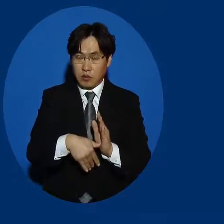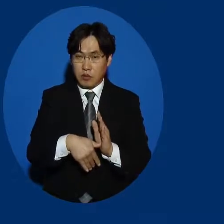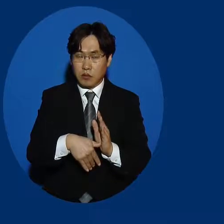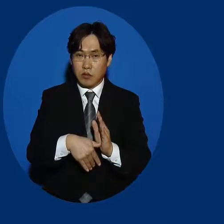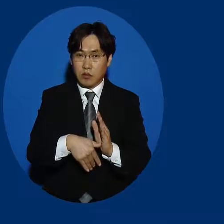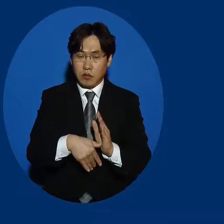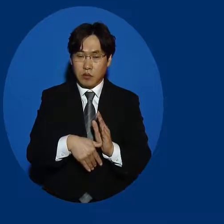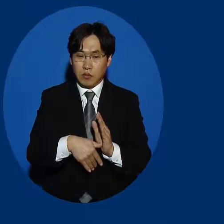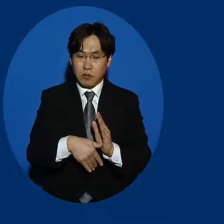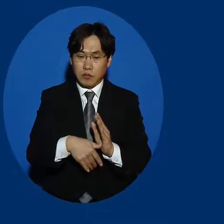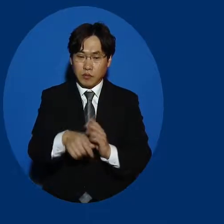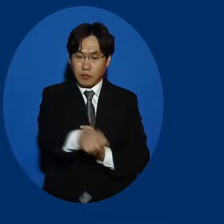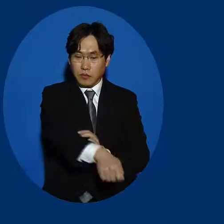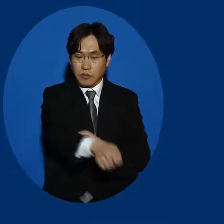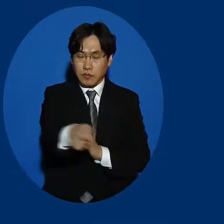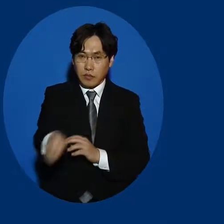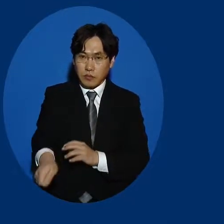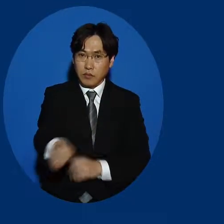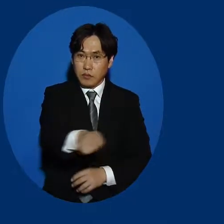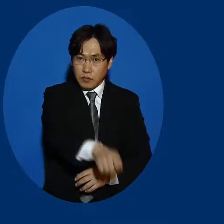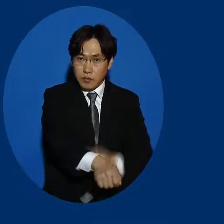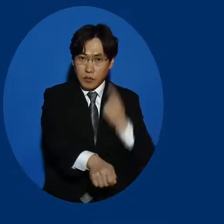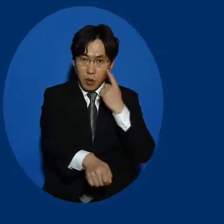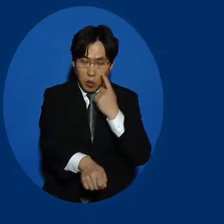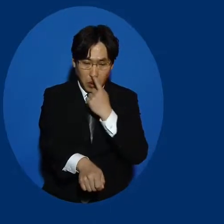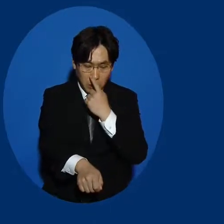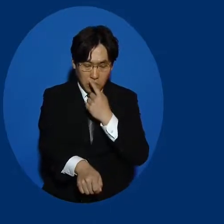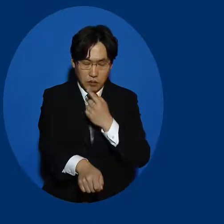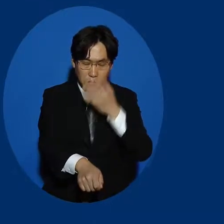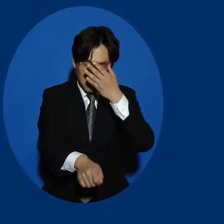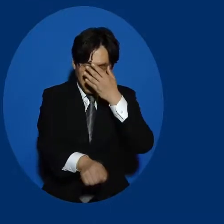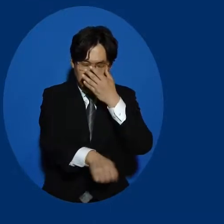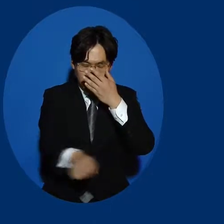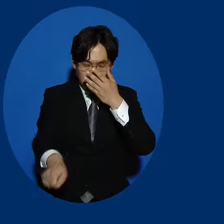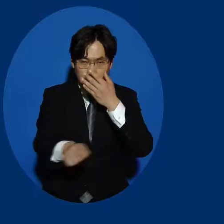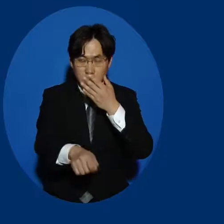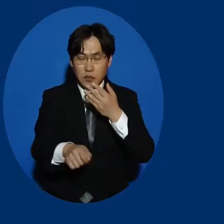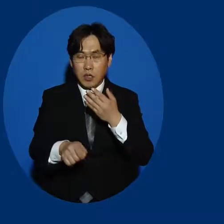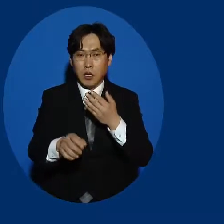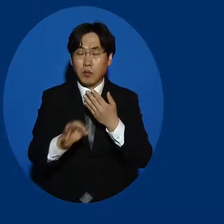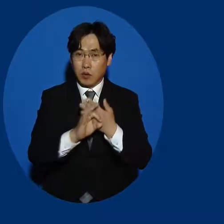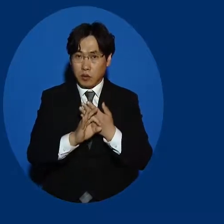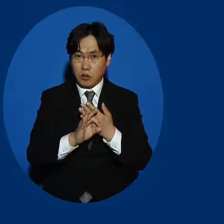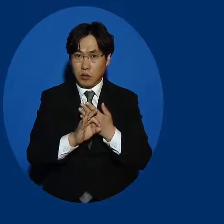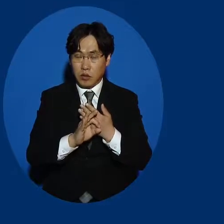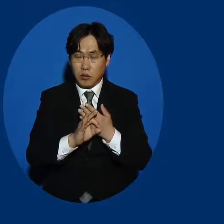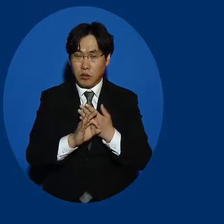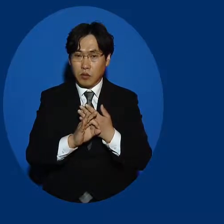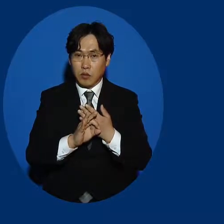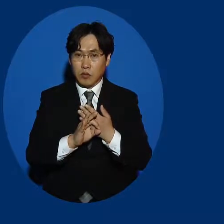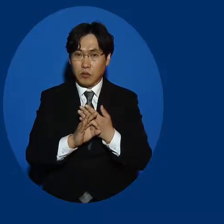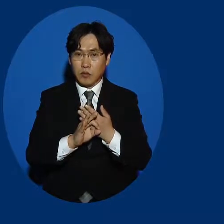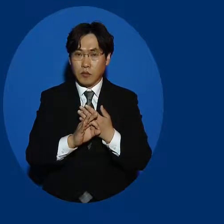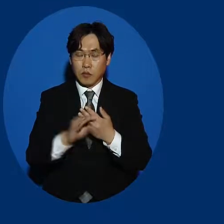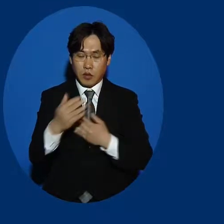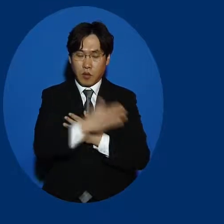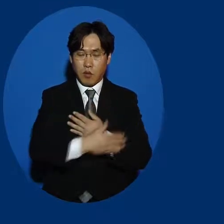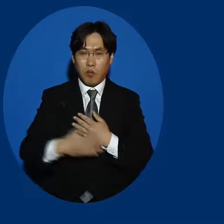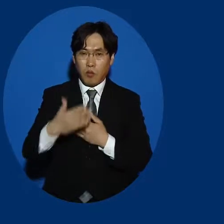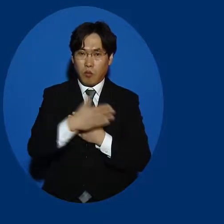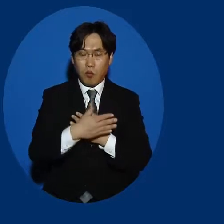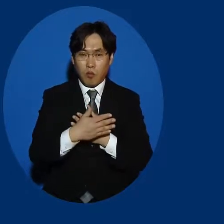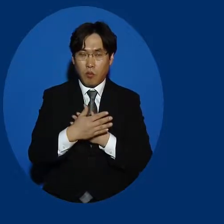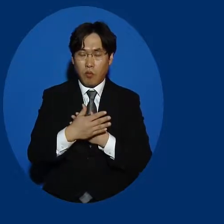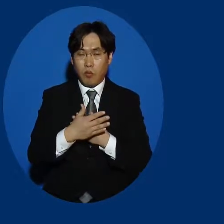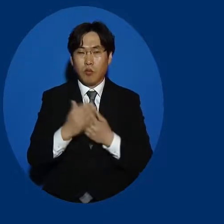아래를 양쪽을 2단 촉탑법으로 이렇게 짚고 가는데 그러다 보니 상부 보호가 잘 되지 않습니다.